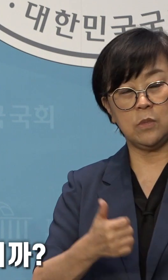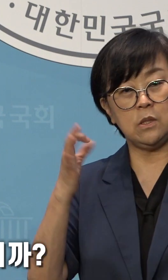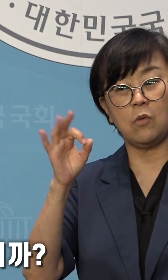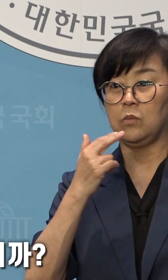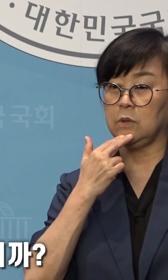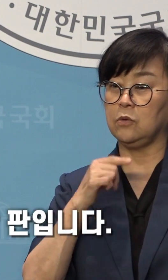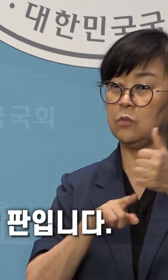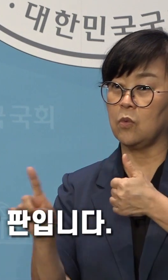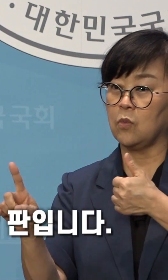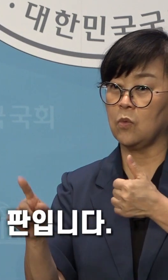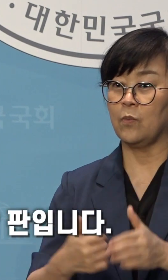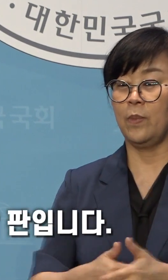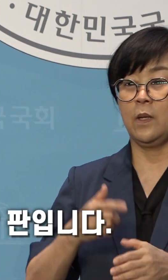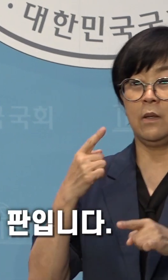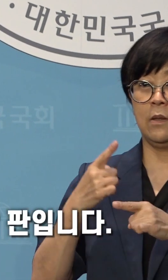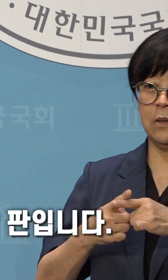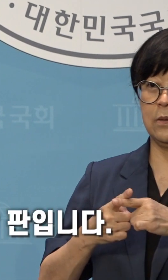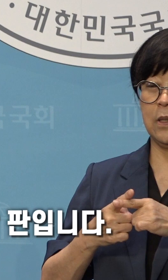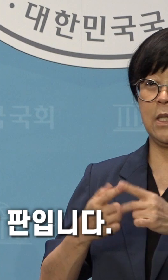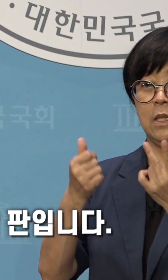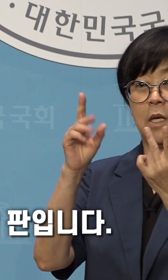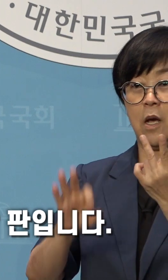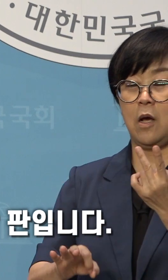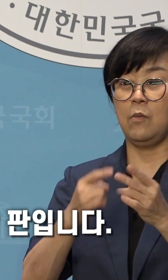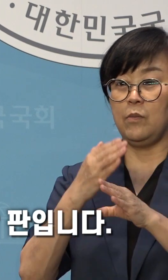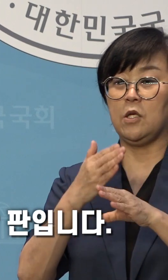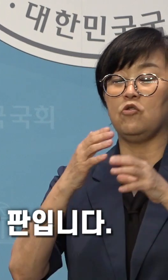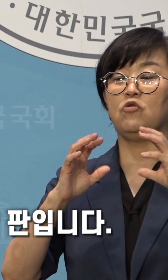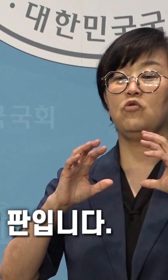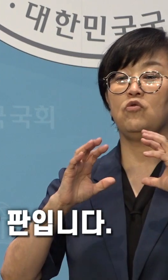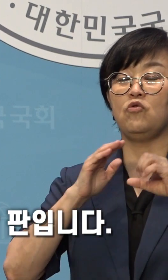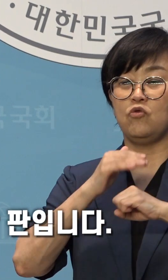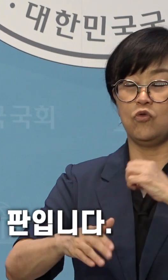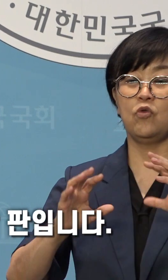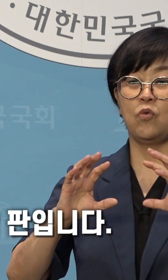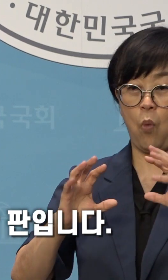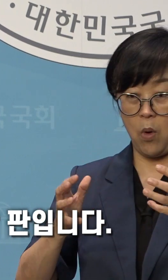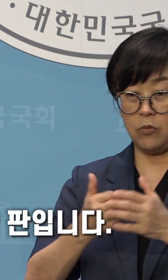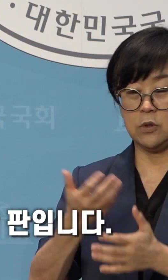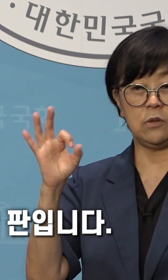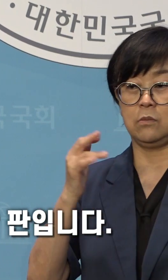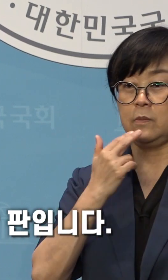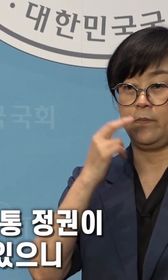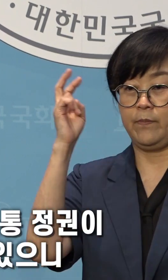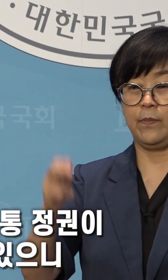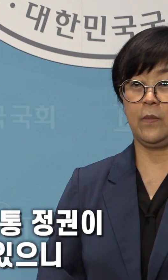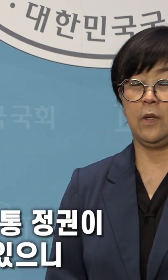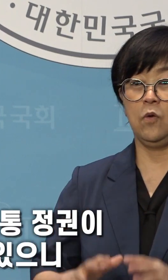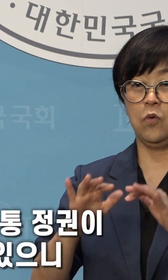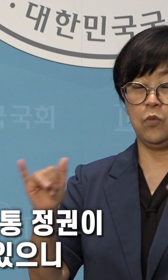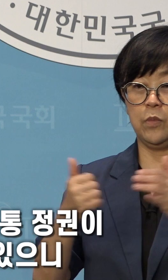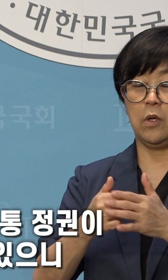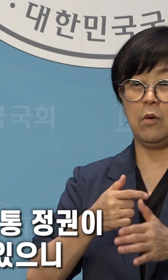있습니까? 이러다 2항의 민주공화국도 부정할 판입니다.